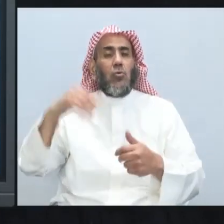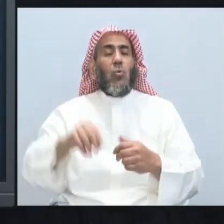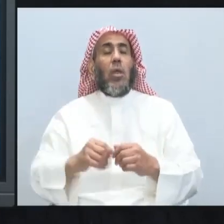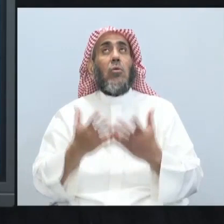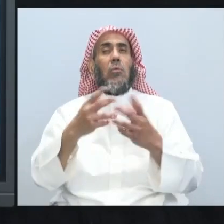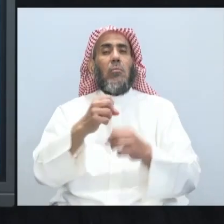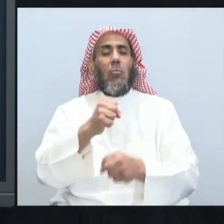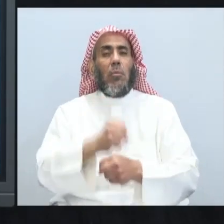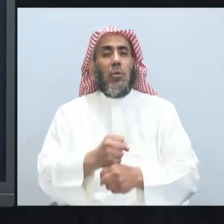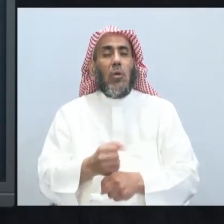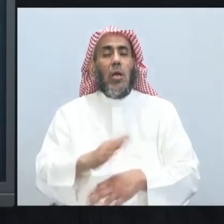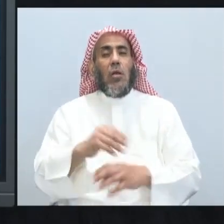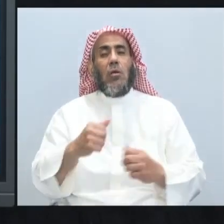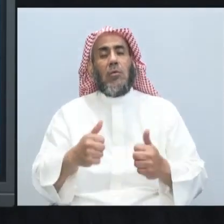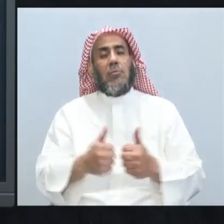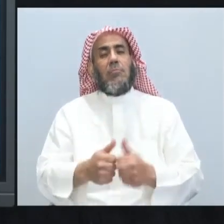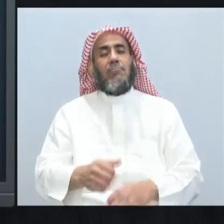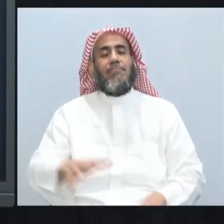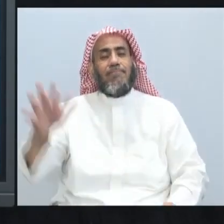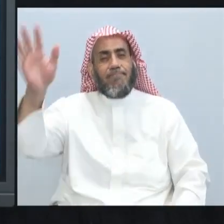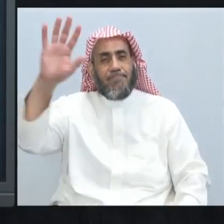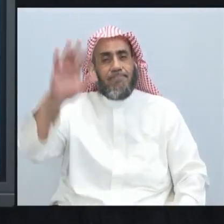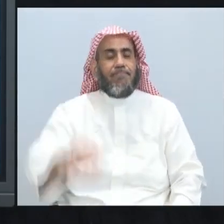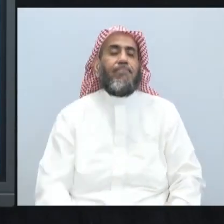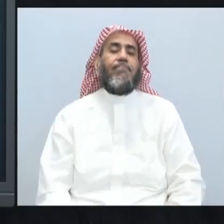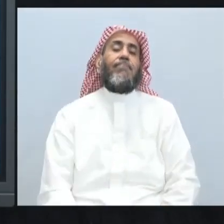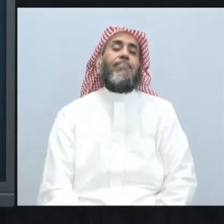وصلى الله وسلم على نبينا محمد وعلى اله وصحبه اجمعين